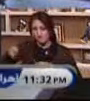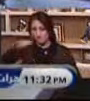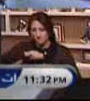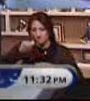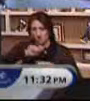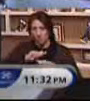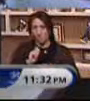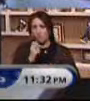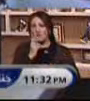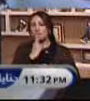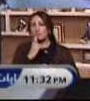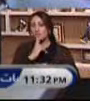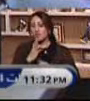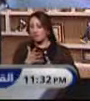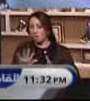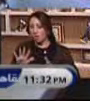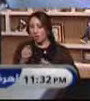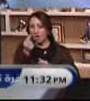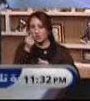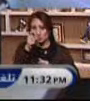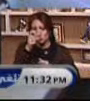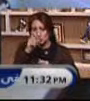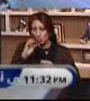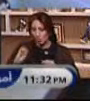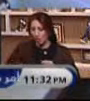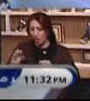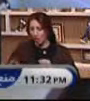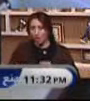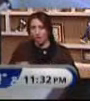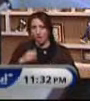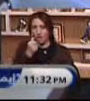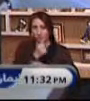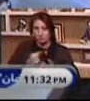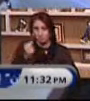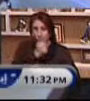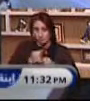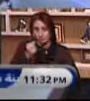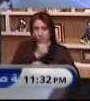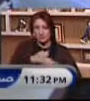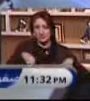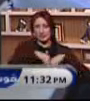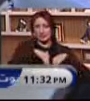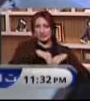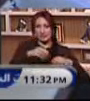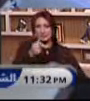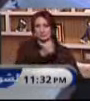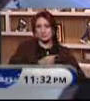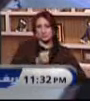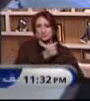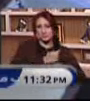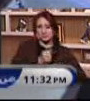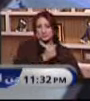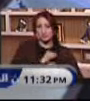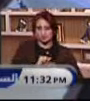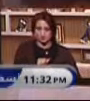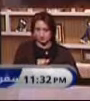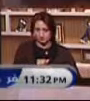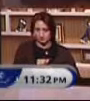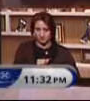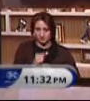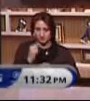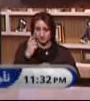فبإيه السوس ينزل سليم لأنه لم يطحن لكن لما طحن القمح راح السوس. قال يا بني من صاحب الأكابر